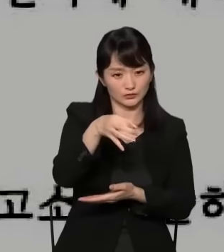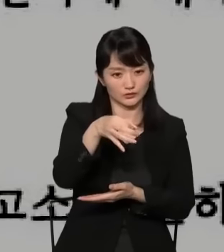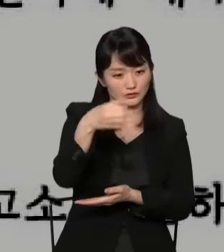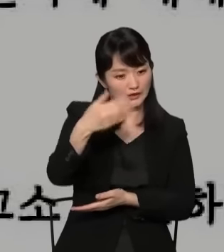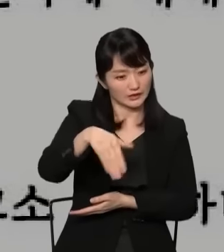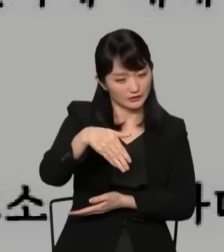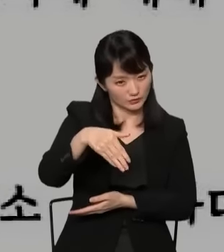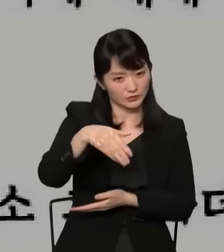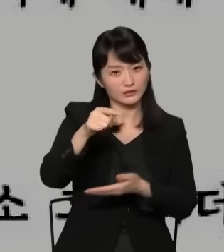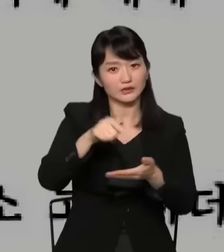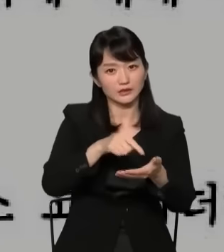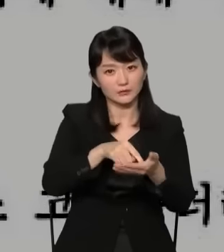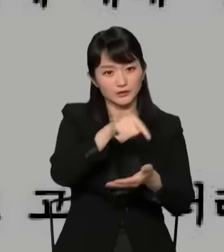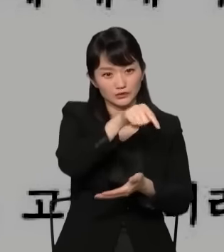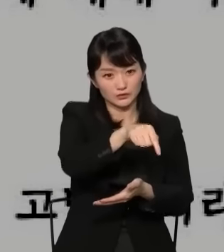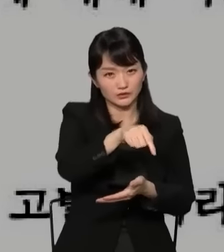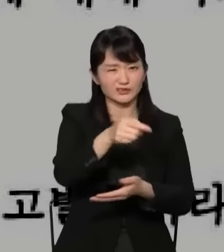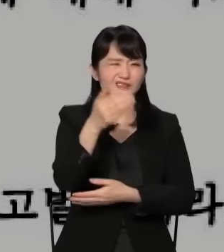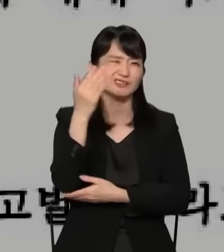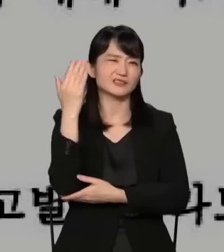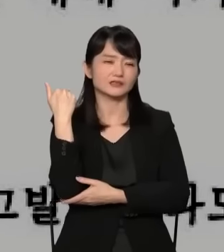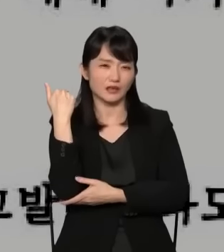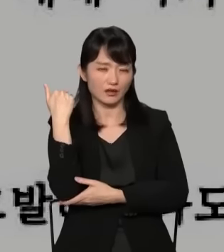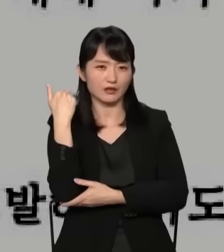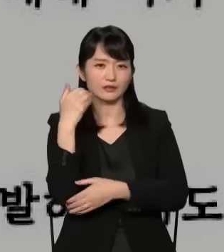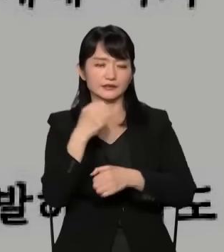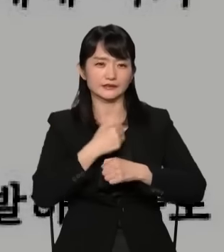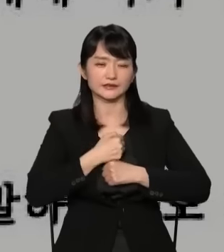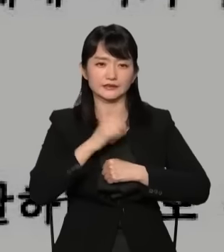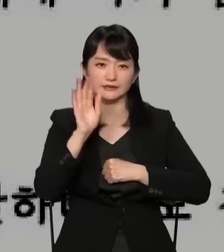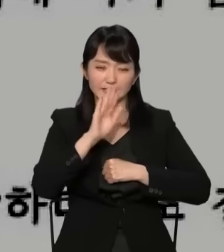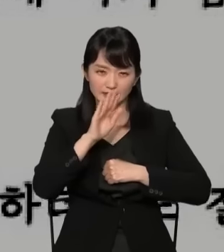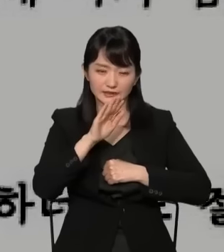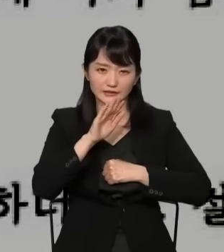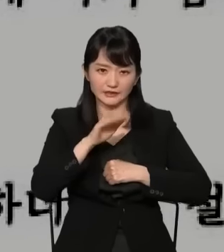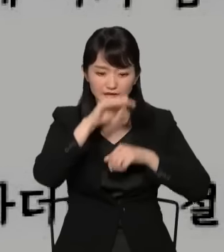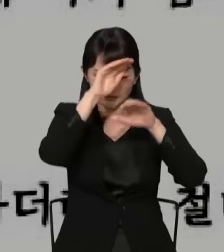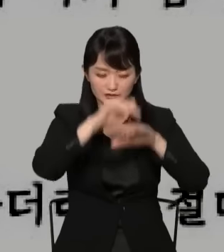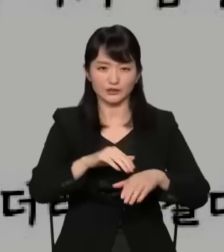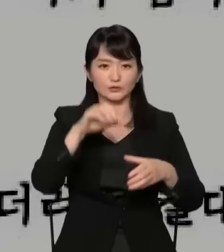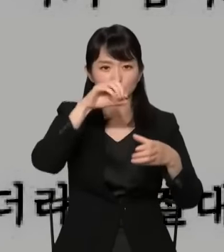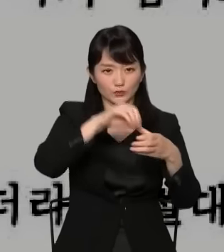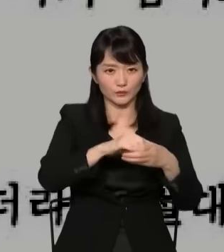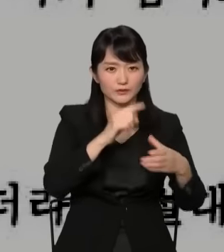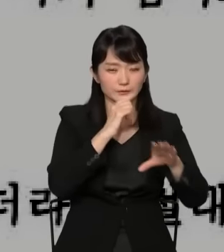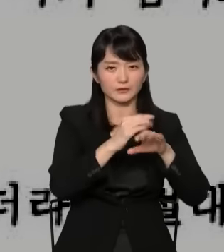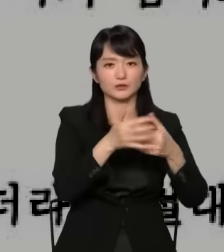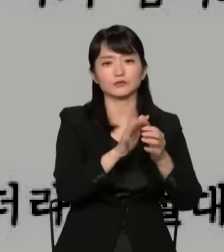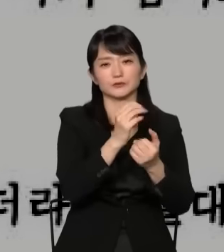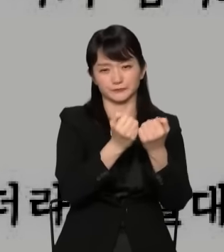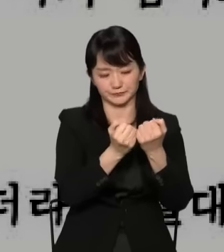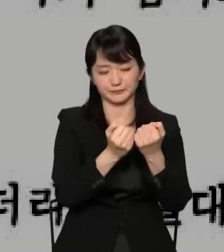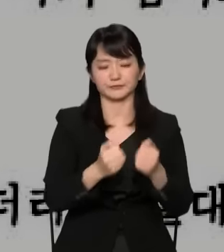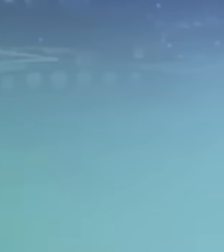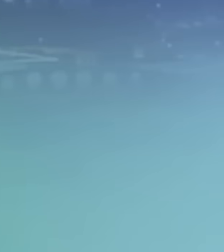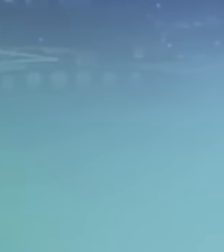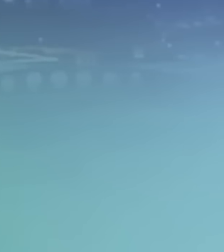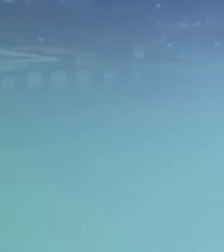당시까지 지켜지지 않았다는 의미로 넣은 문구라고 민주당 측은 설명했습니다 JTBC 윤재영